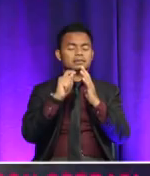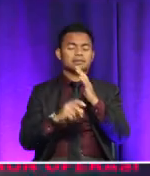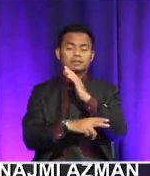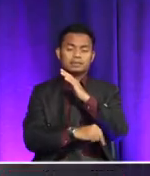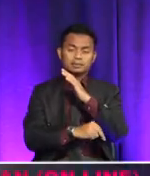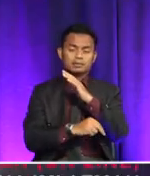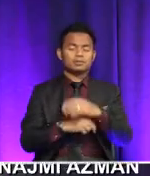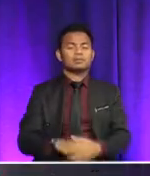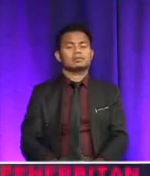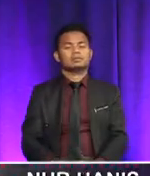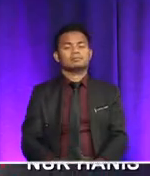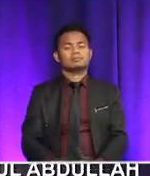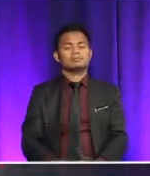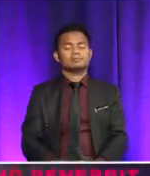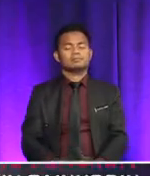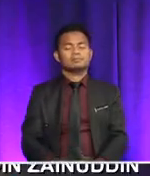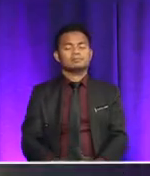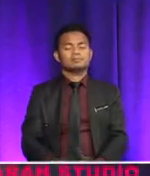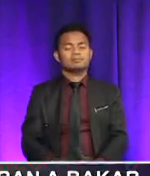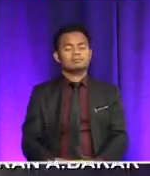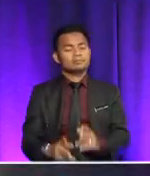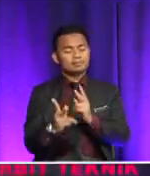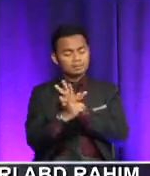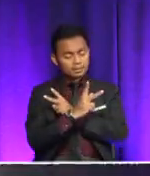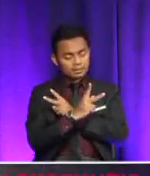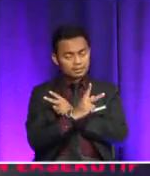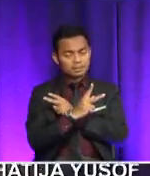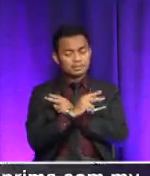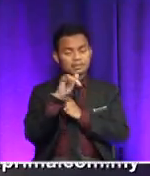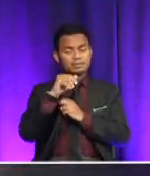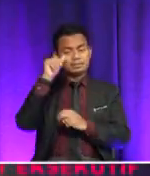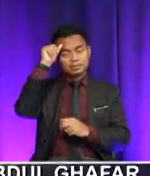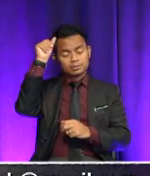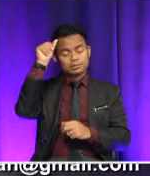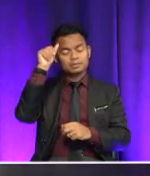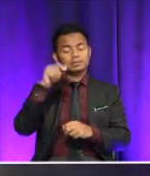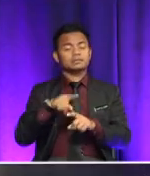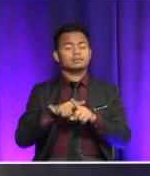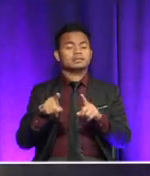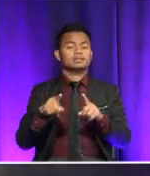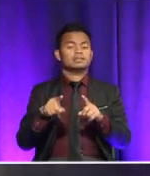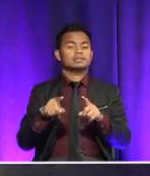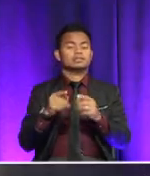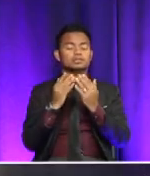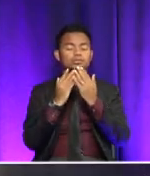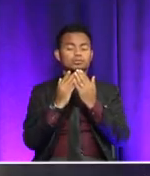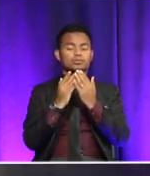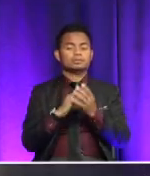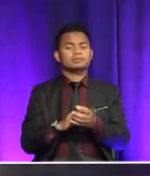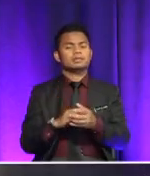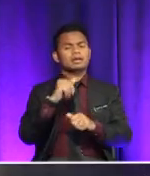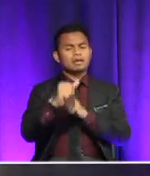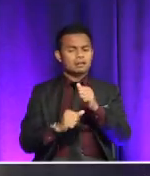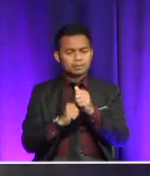setempat silakan Irfan kasih kasih kuasa tanda syukur sujud padanya alam Kurnia ajang